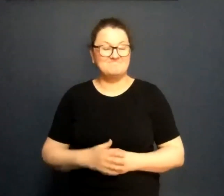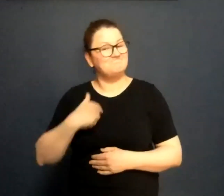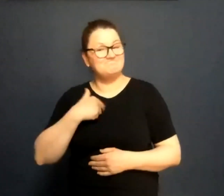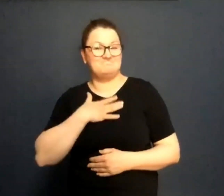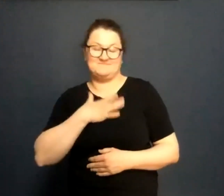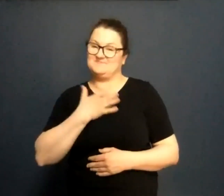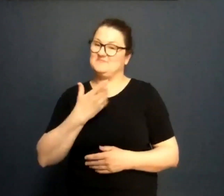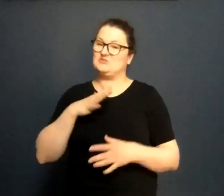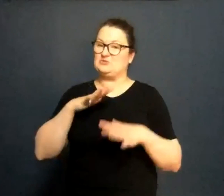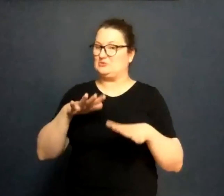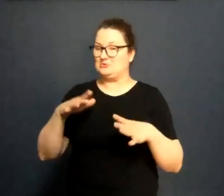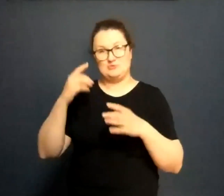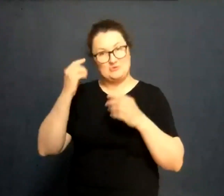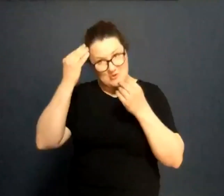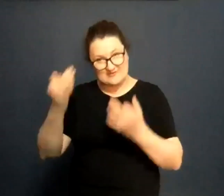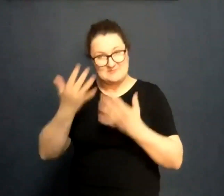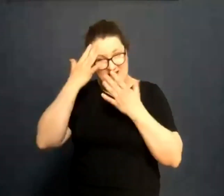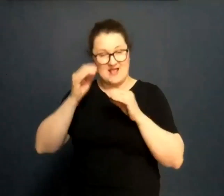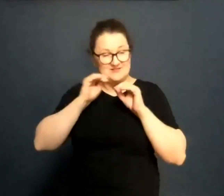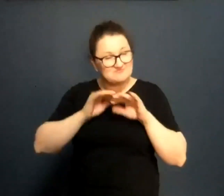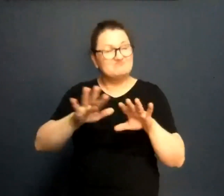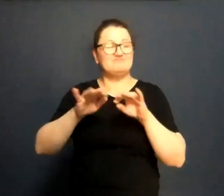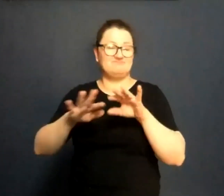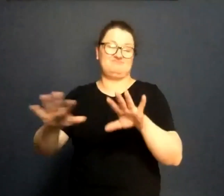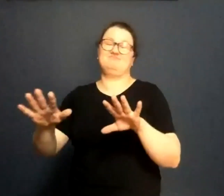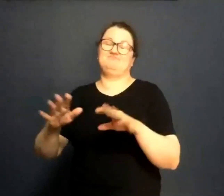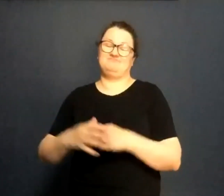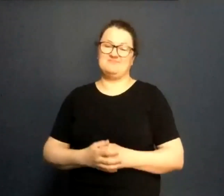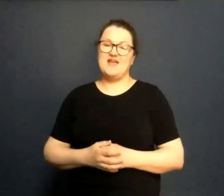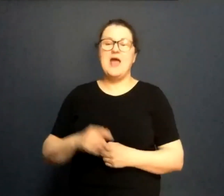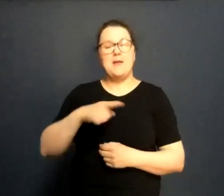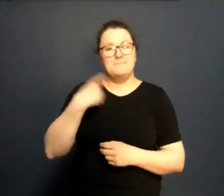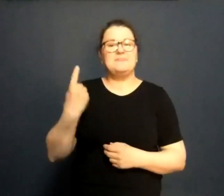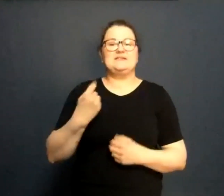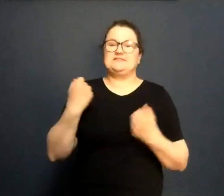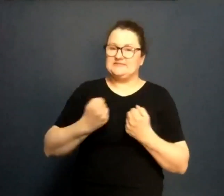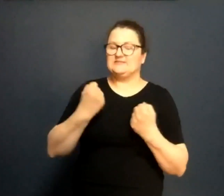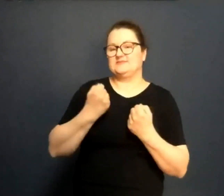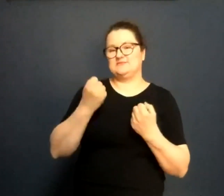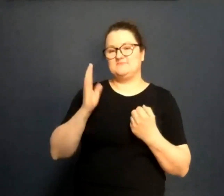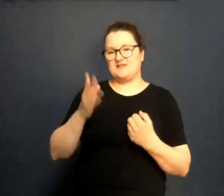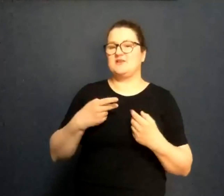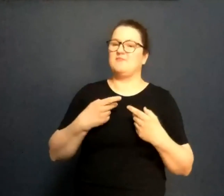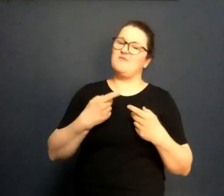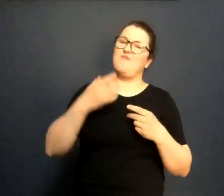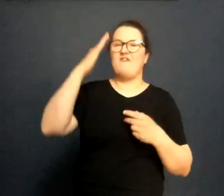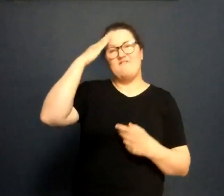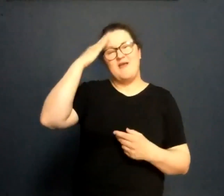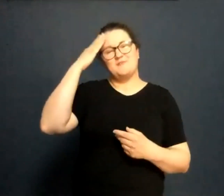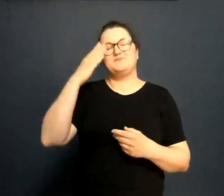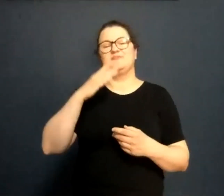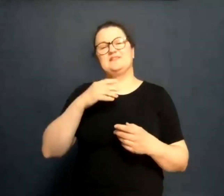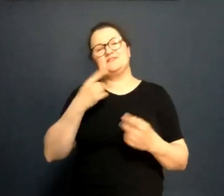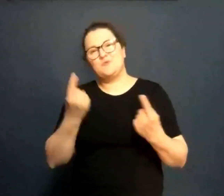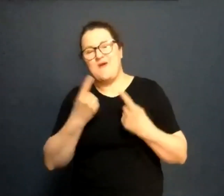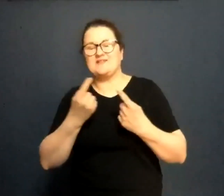że mnóstwo inspiracji z niego płynie. My będziemy starać się go niezależnie od cenzorskich historii,